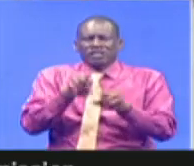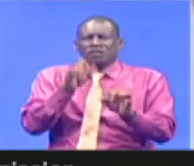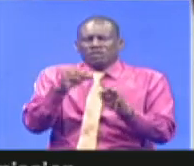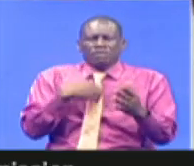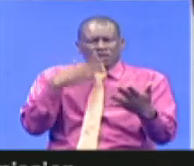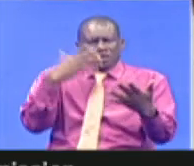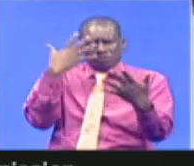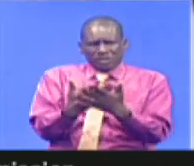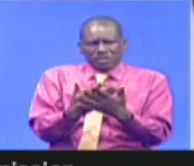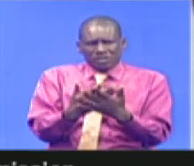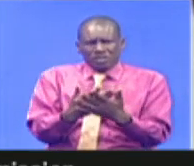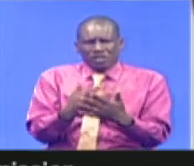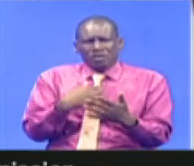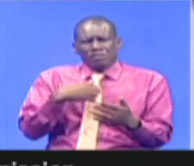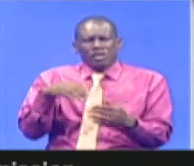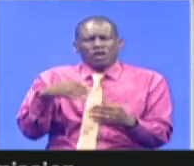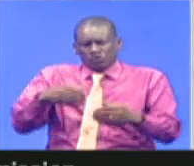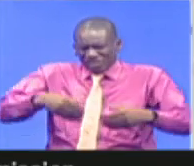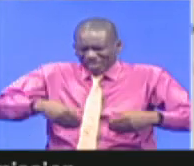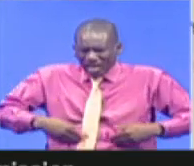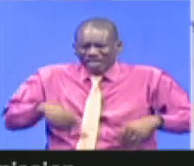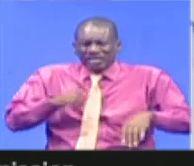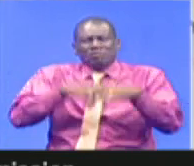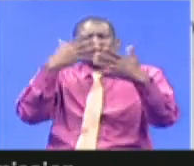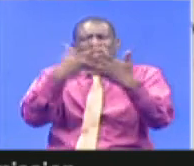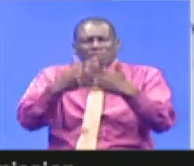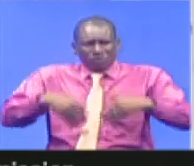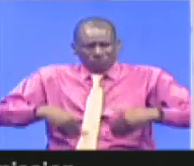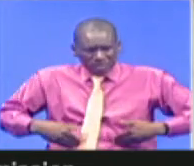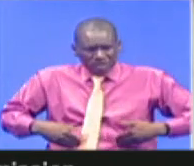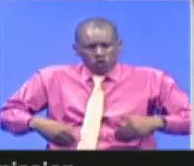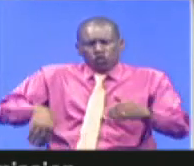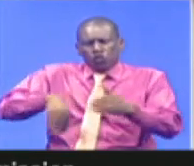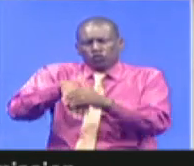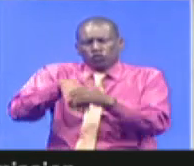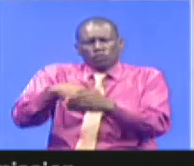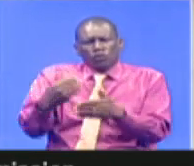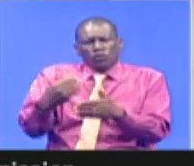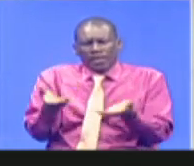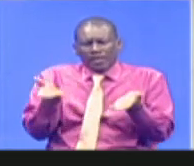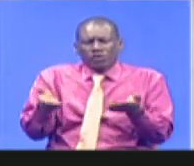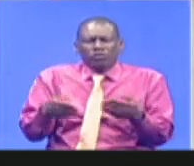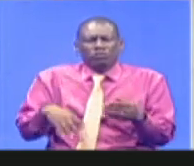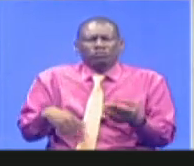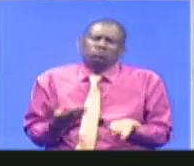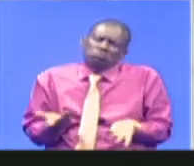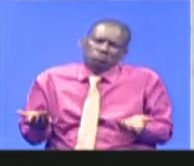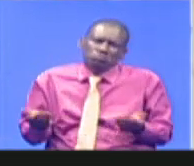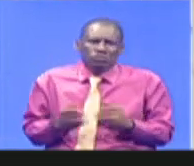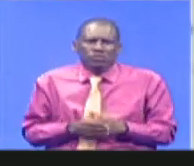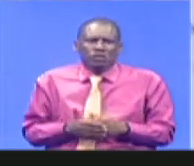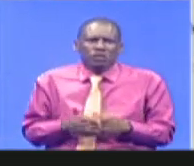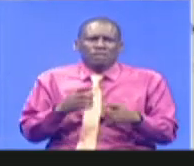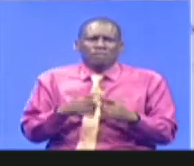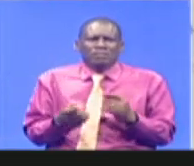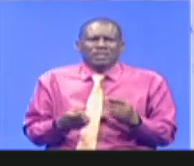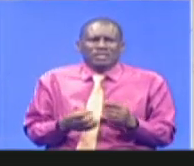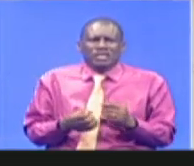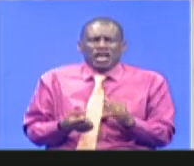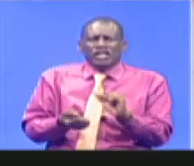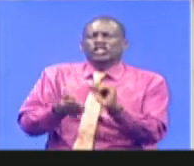ndio nilikuwa wakati huo, sasa nilikuwa chipukizi. Mpira sasa ndio iko moto kabisa. But nilipiga tu wrong turn